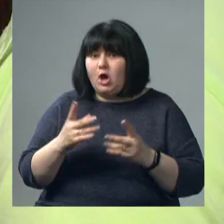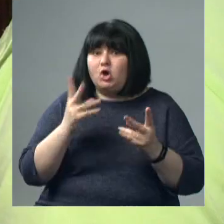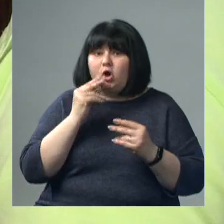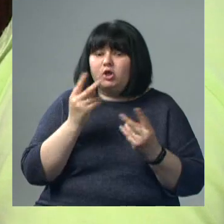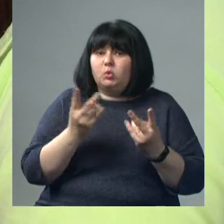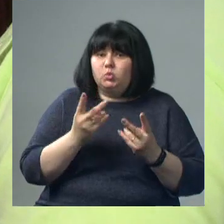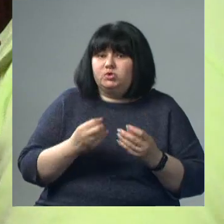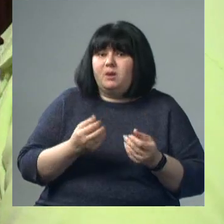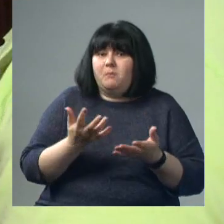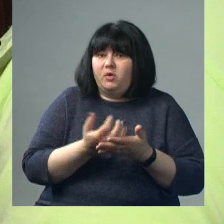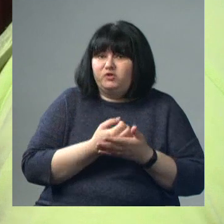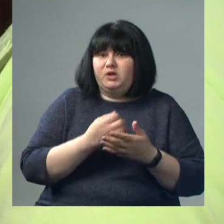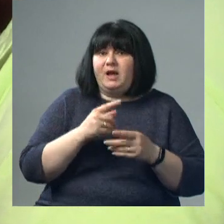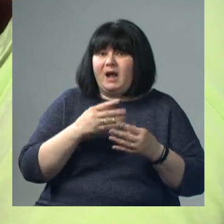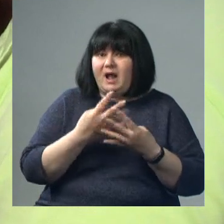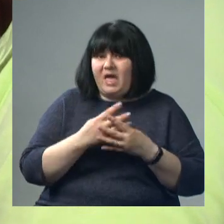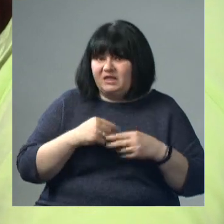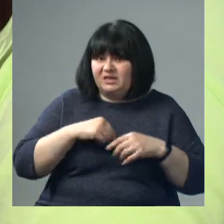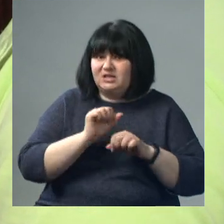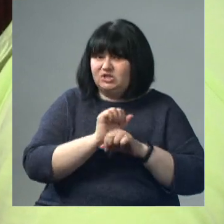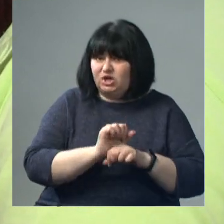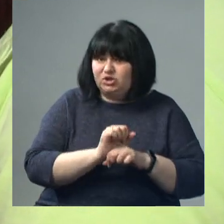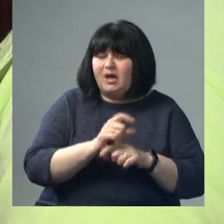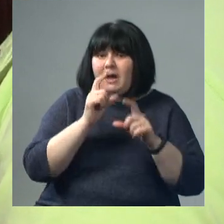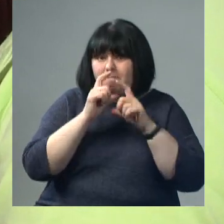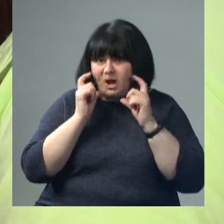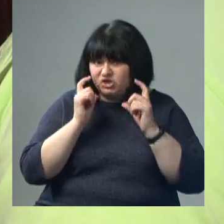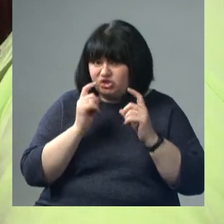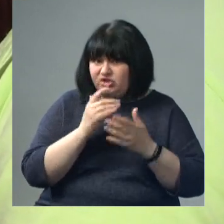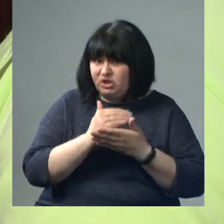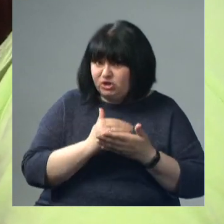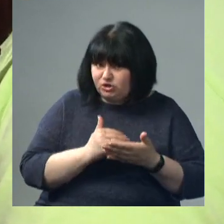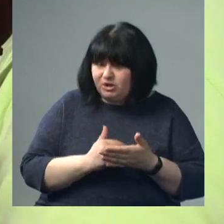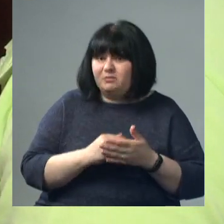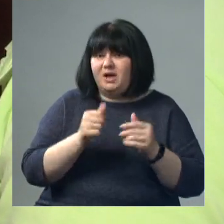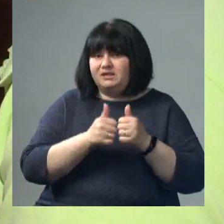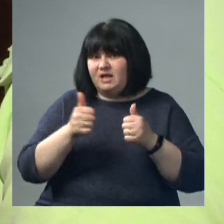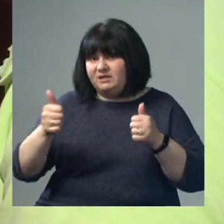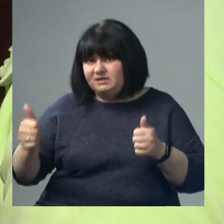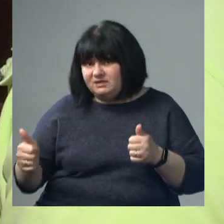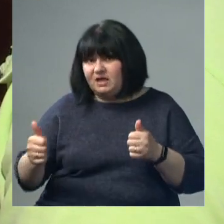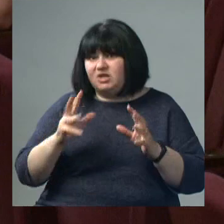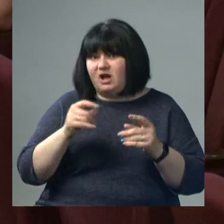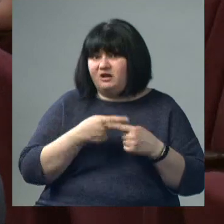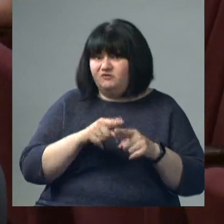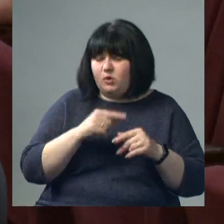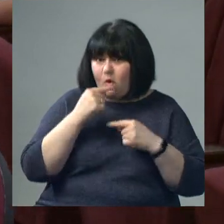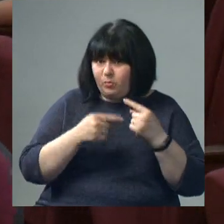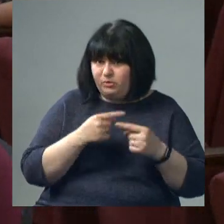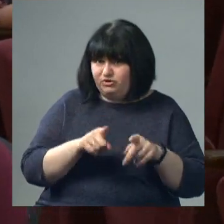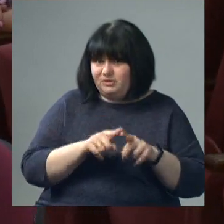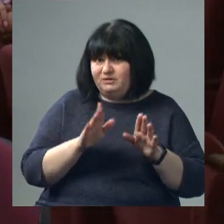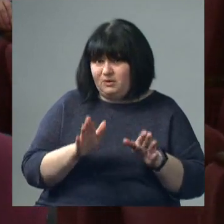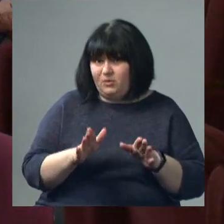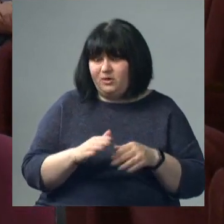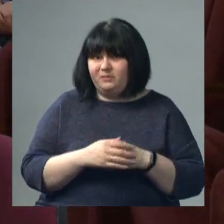зарабатывать клетки и мы именно иммунной защиты поэтому масочный режим также социальная дистанция все как при обычно илья литвинко